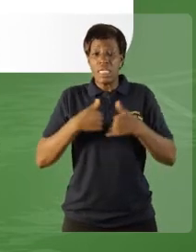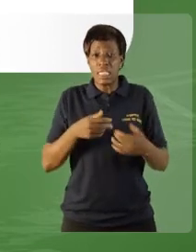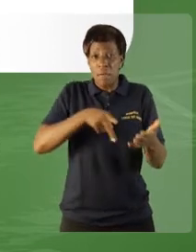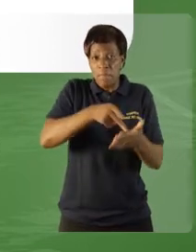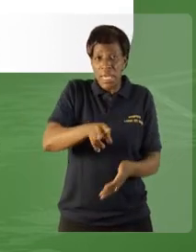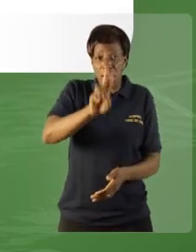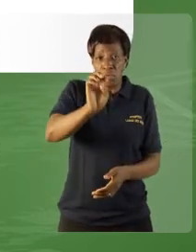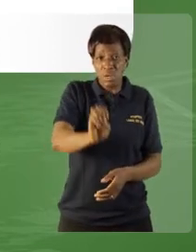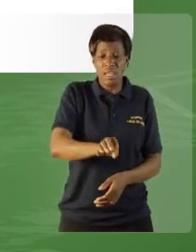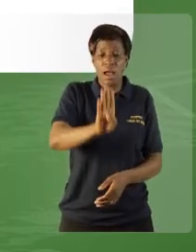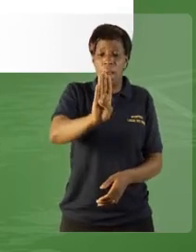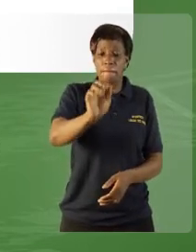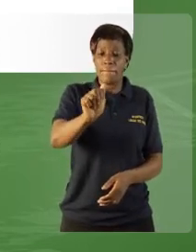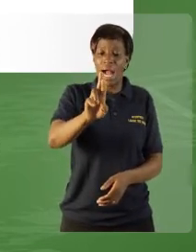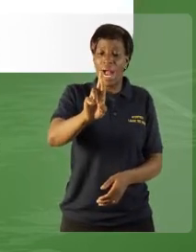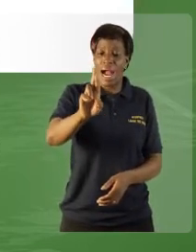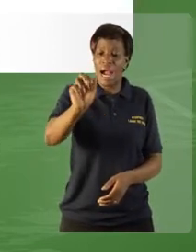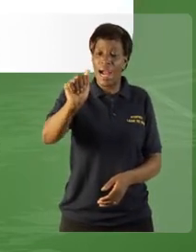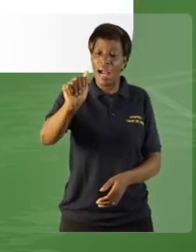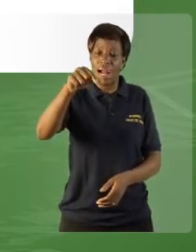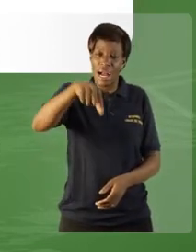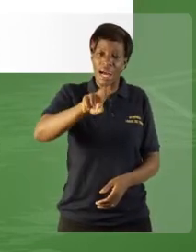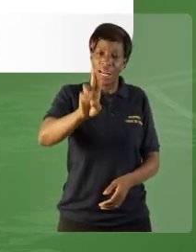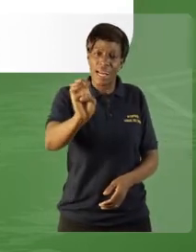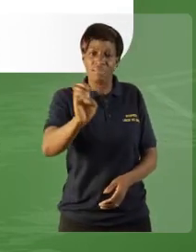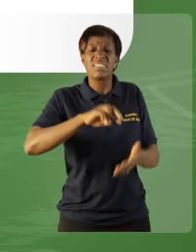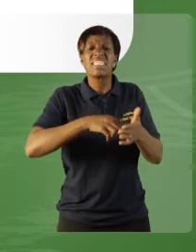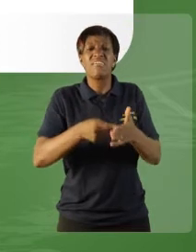baraque, tout simplement pour dire qu'on a acheté une maison.